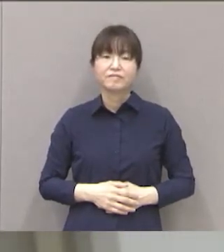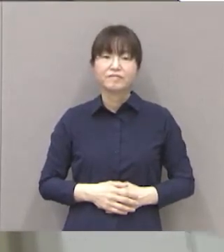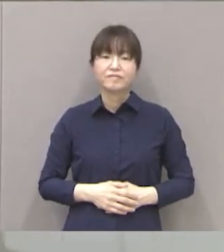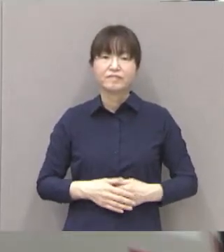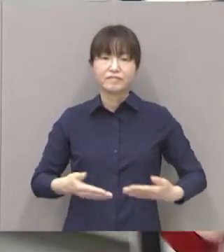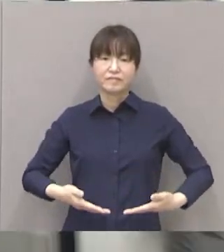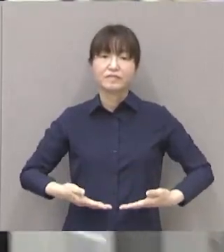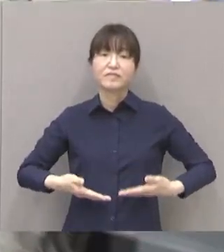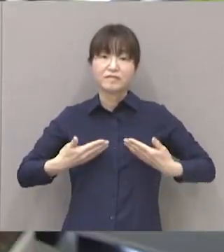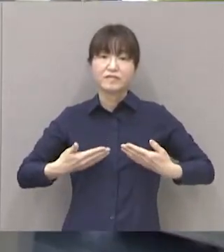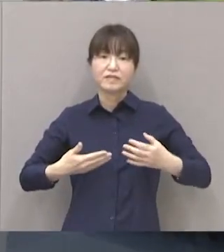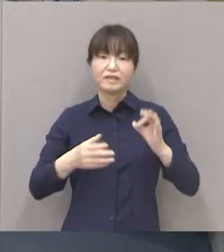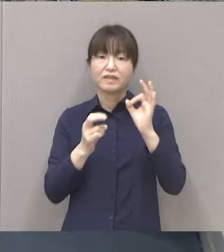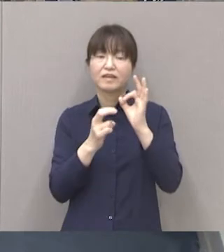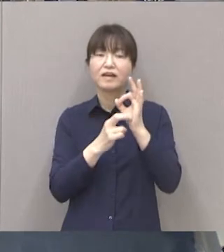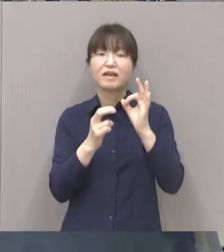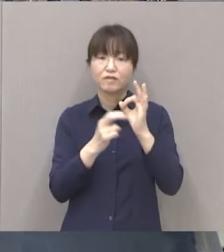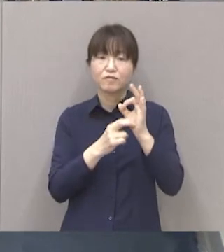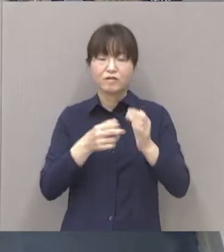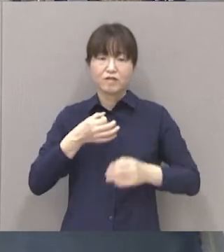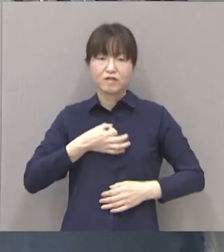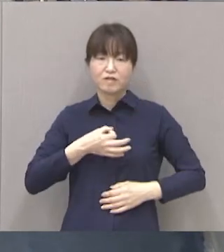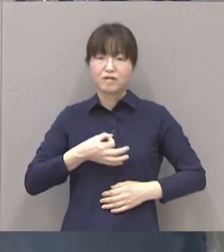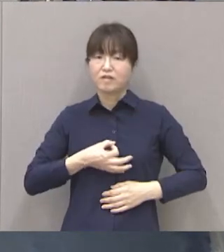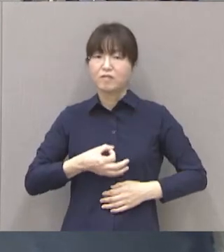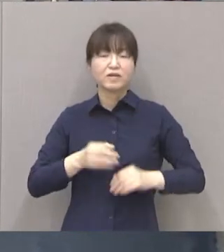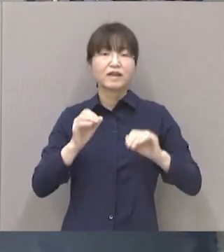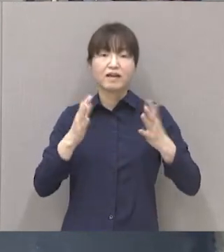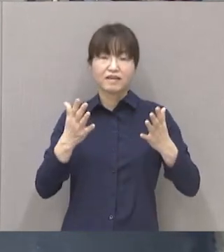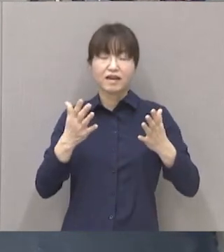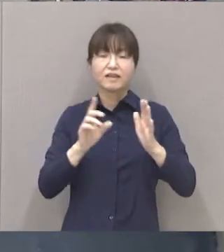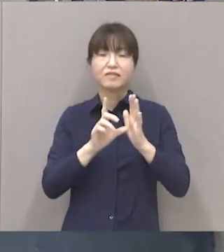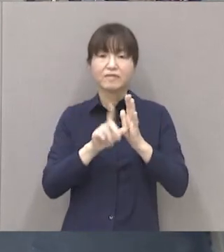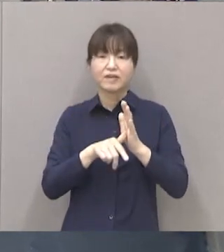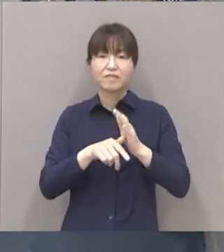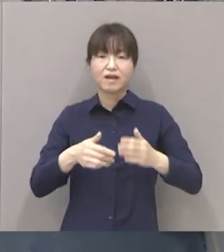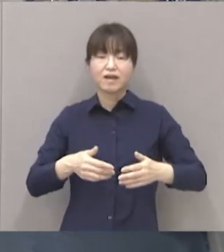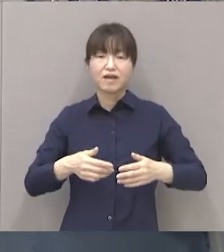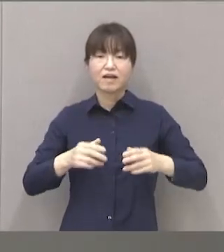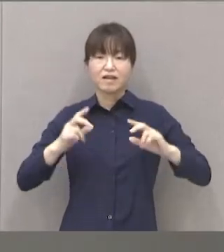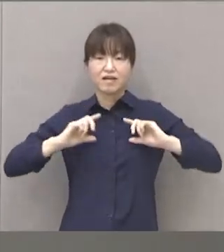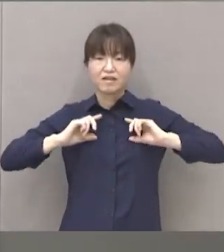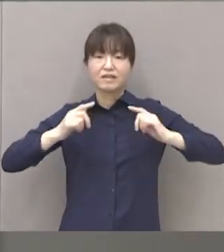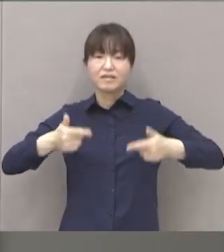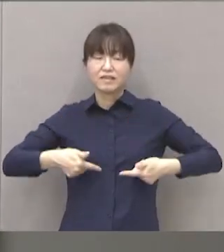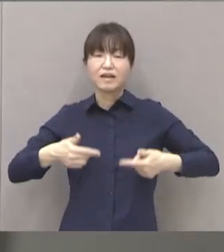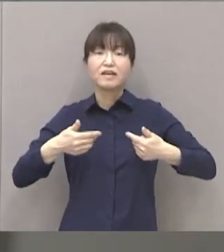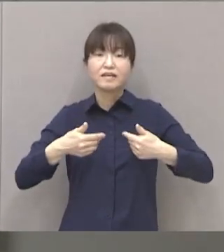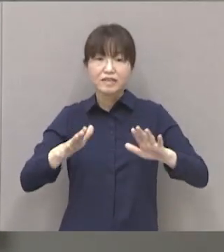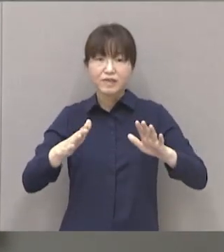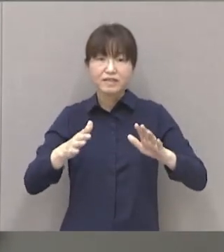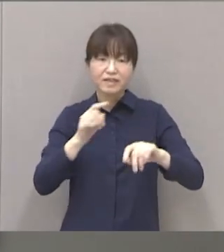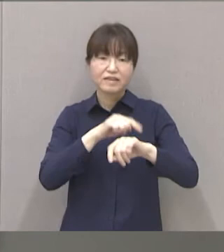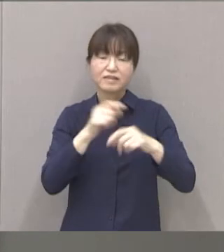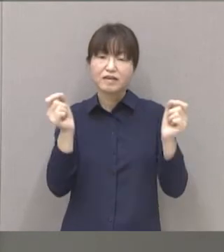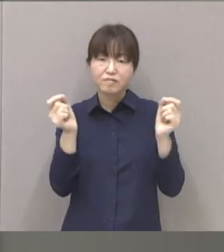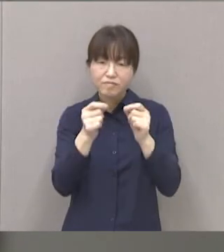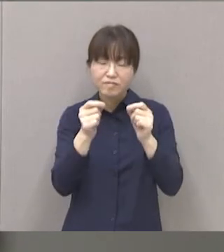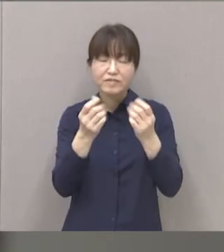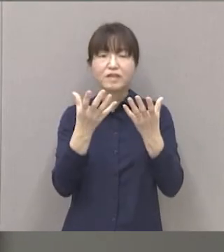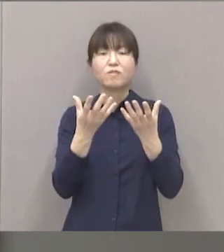上半身金具やボタンがない服装であれば着替えることなくすぐに終了する検診